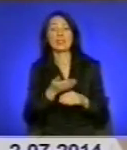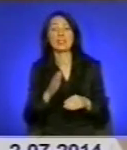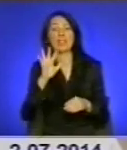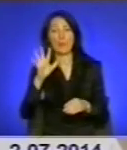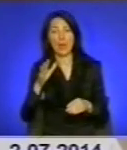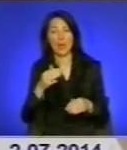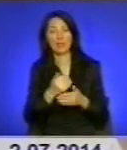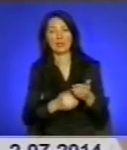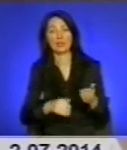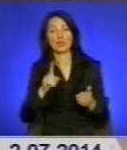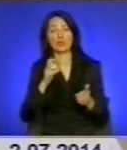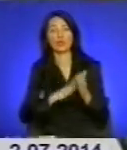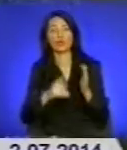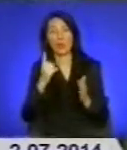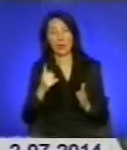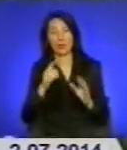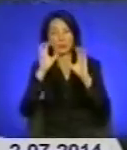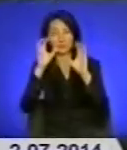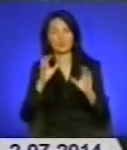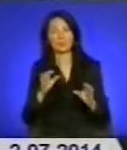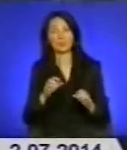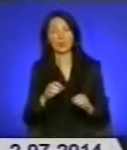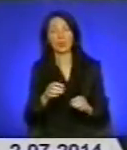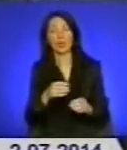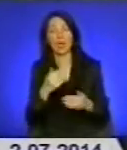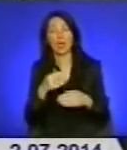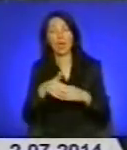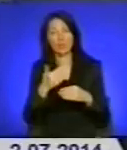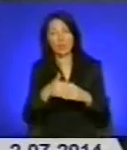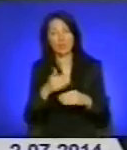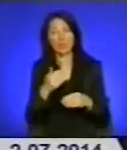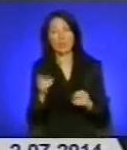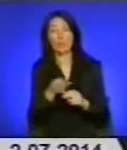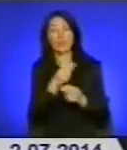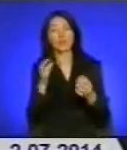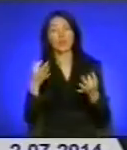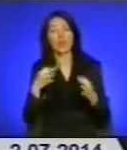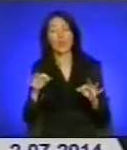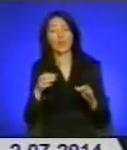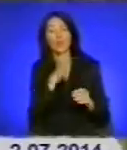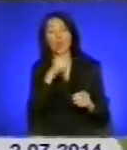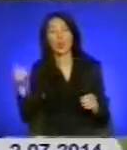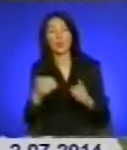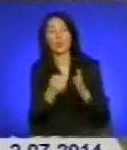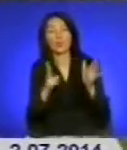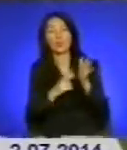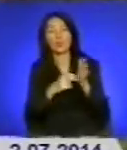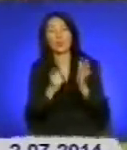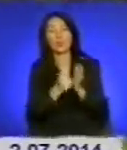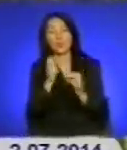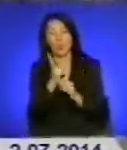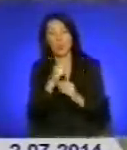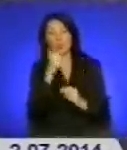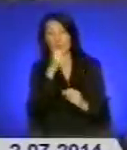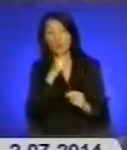191 Кримінального кодексу України санкція цієї статті передбачає позбавлення волі на строк від семи до 12 років з позбавленням право